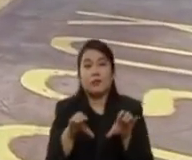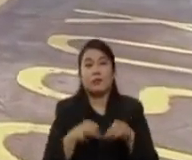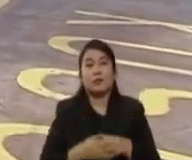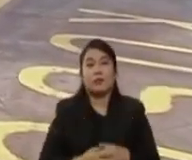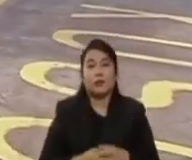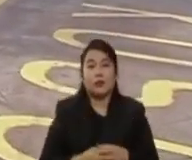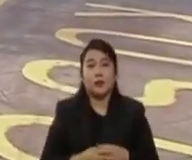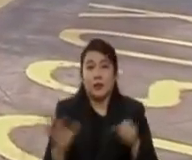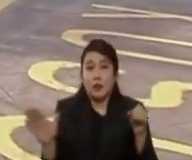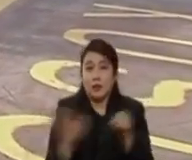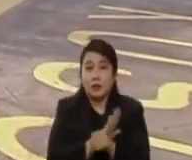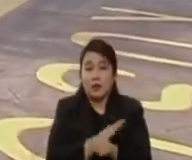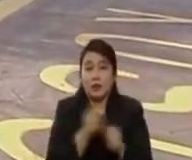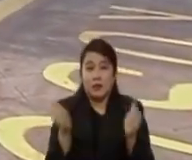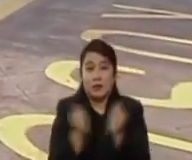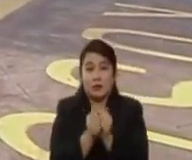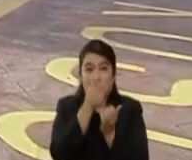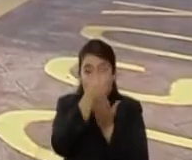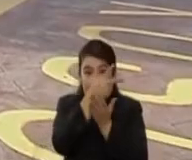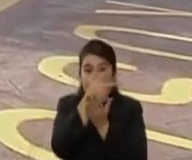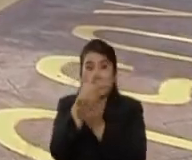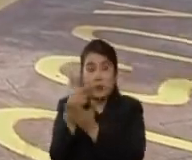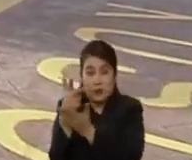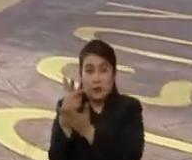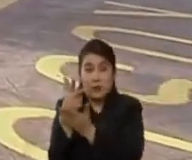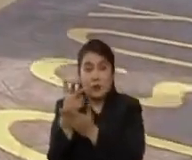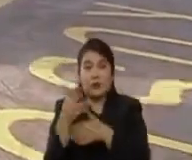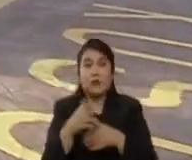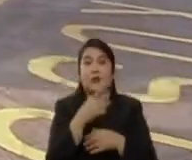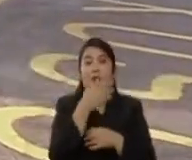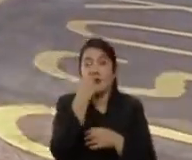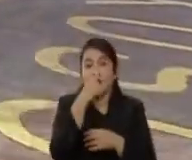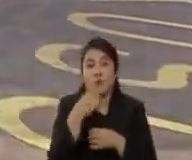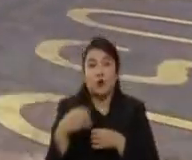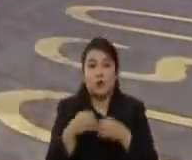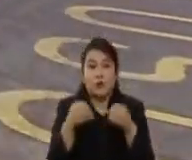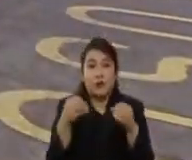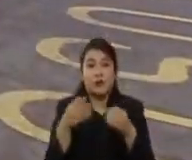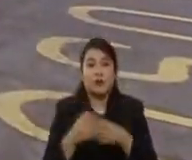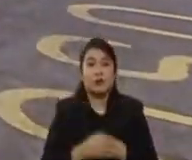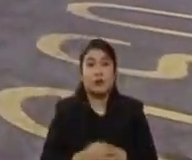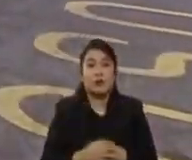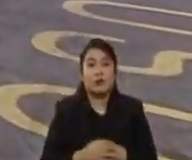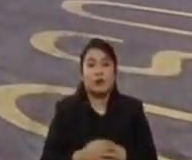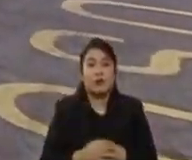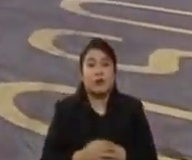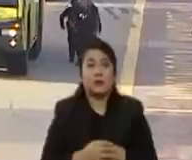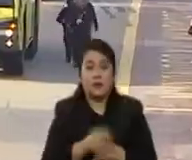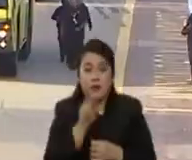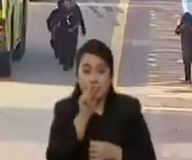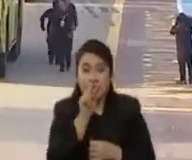pemadaman dilengkapi dengan kamera forward looking infrared bagi operasi dalam penglihatan yang rendah.